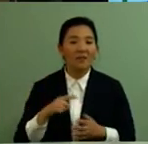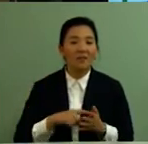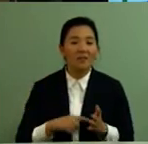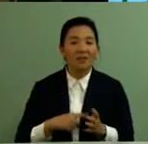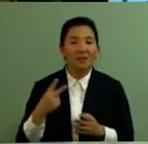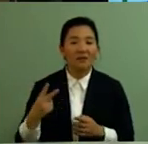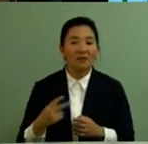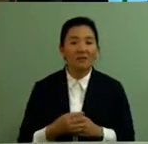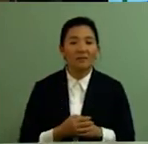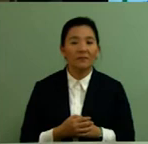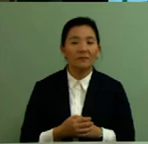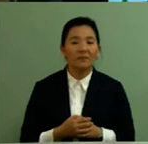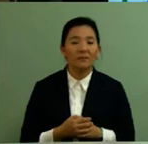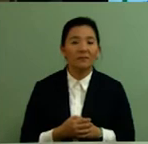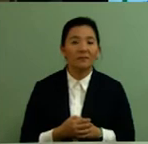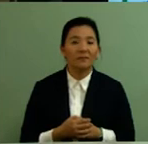на 2.